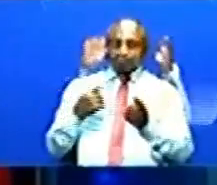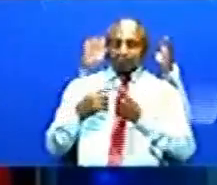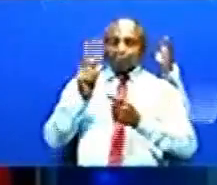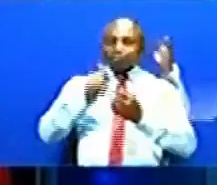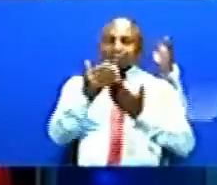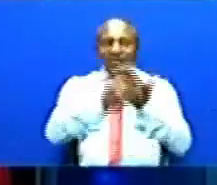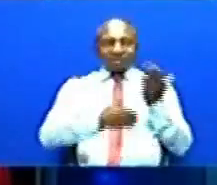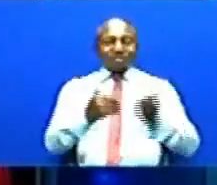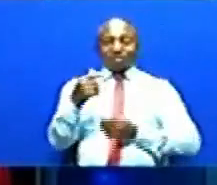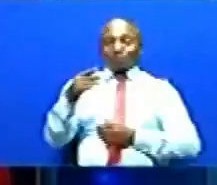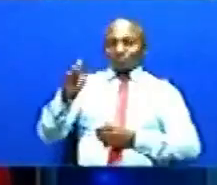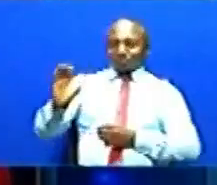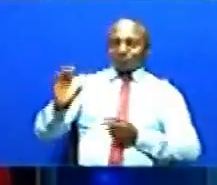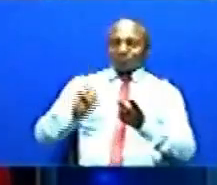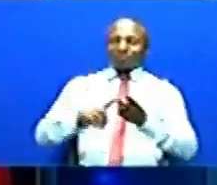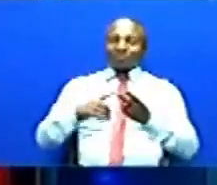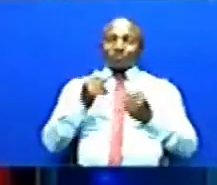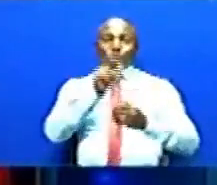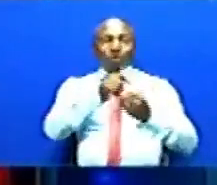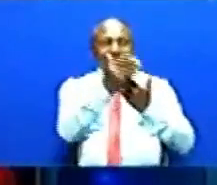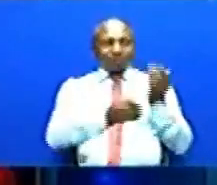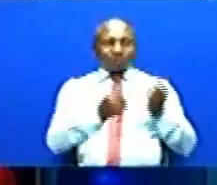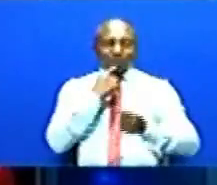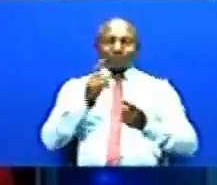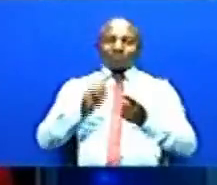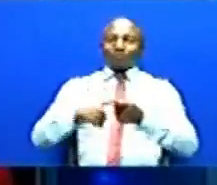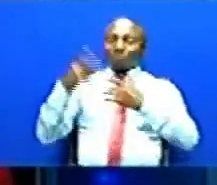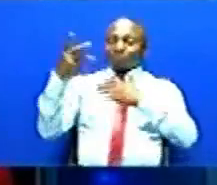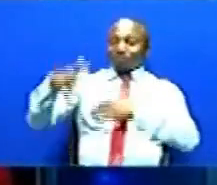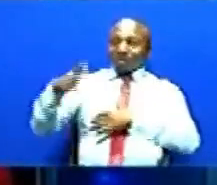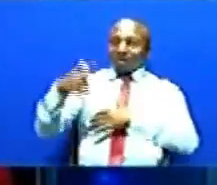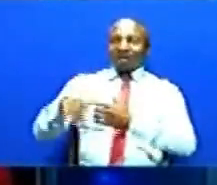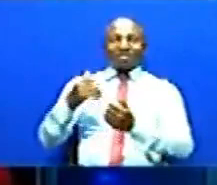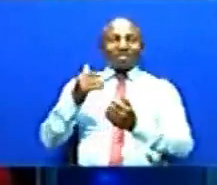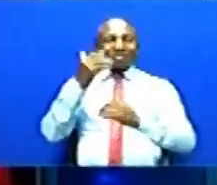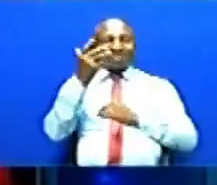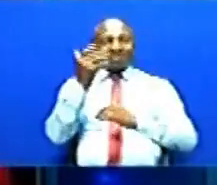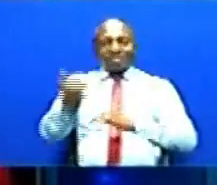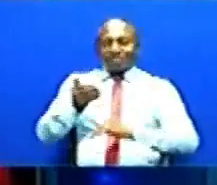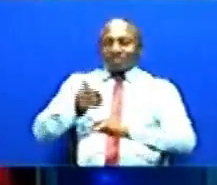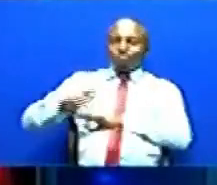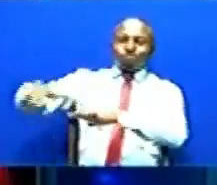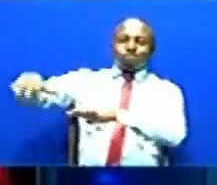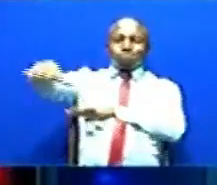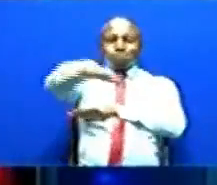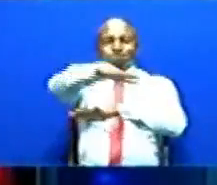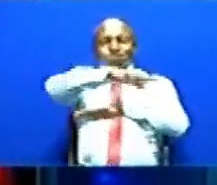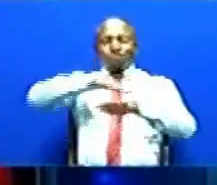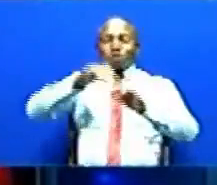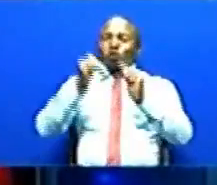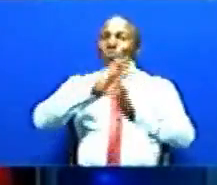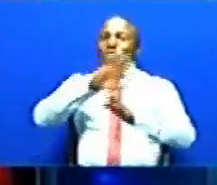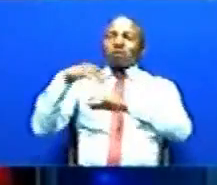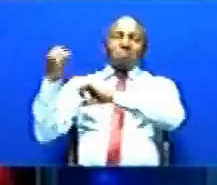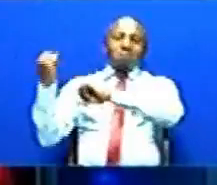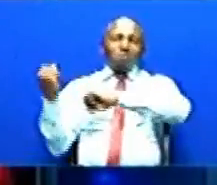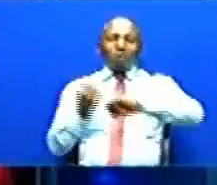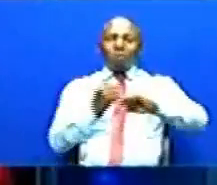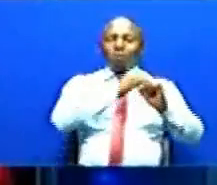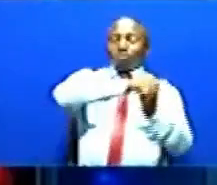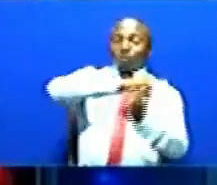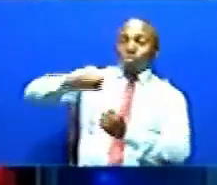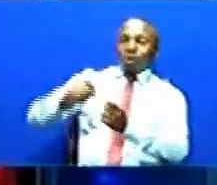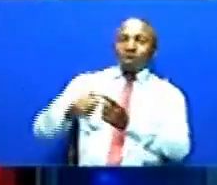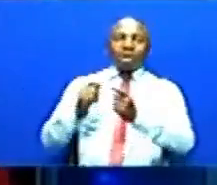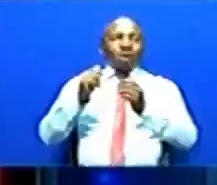na mwandishi wa TBC kijijini hapo, wananchi hao wamesema maji yamezingira kijiji chao na kubomoa nyumba zote na kusomba